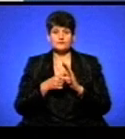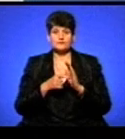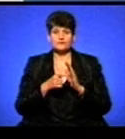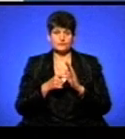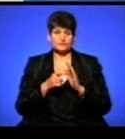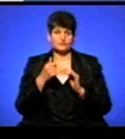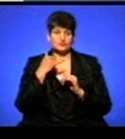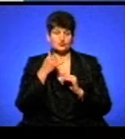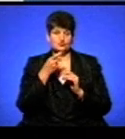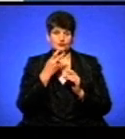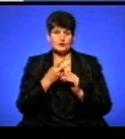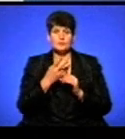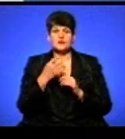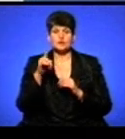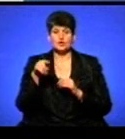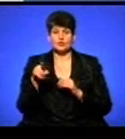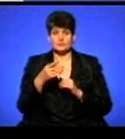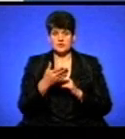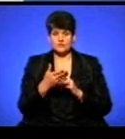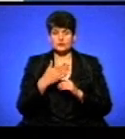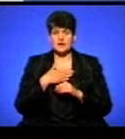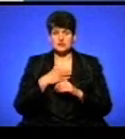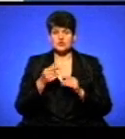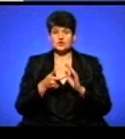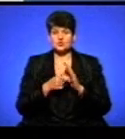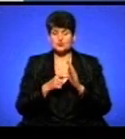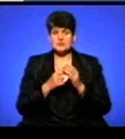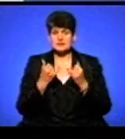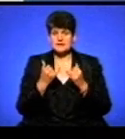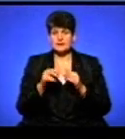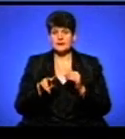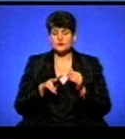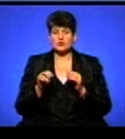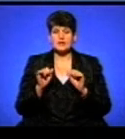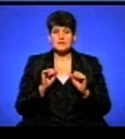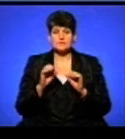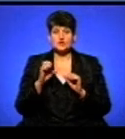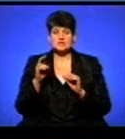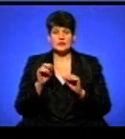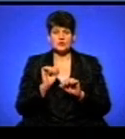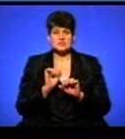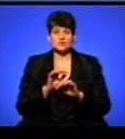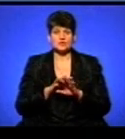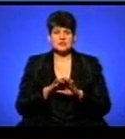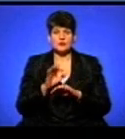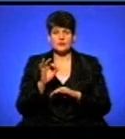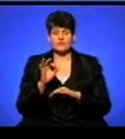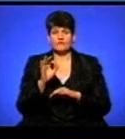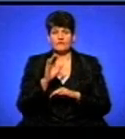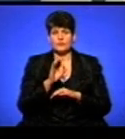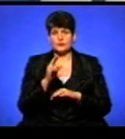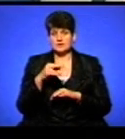який ви бачите на своїх екранах. Нагадаю, у нашій студії директор департаменту соціального захисту населення облдержадміністрації Вадим